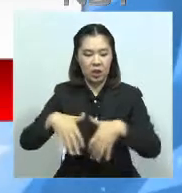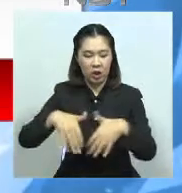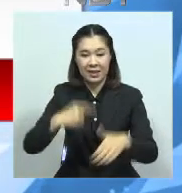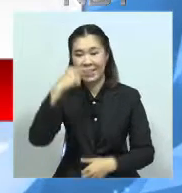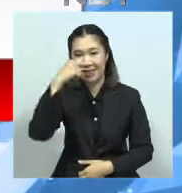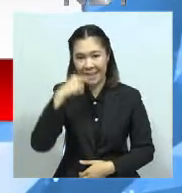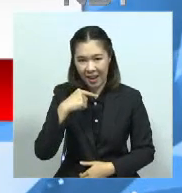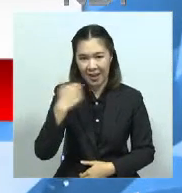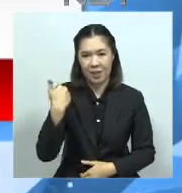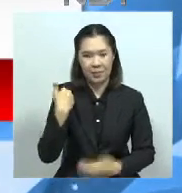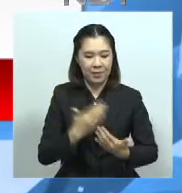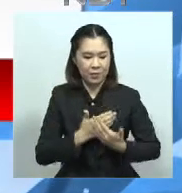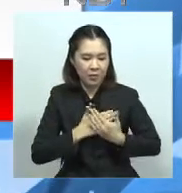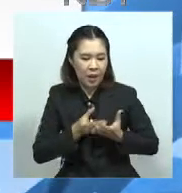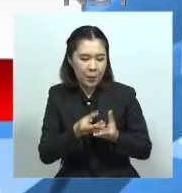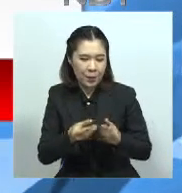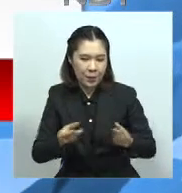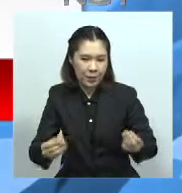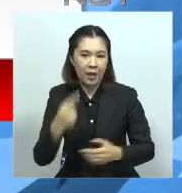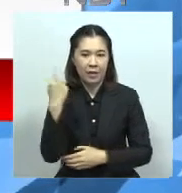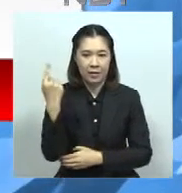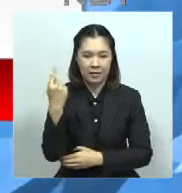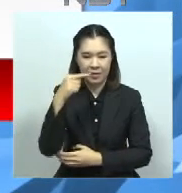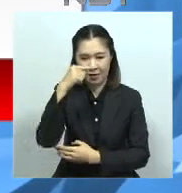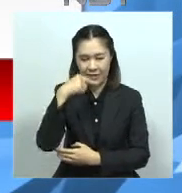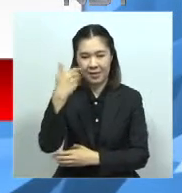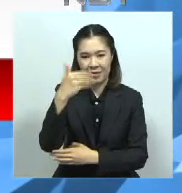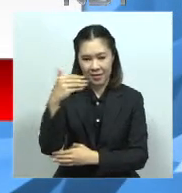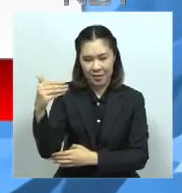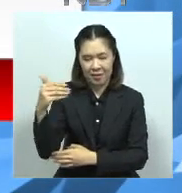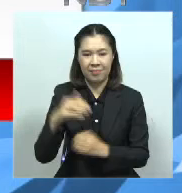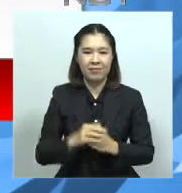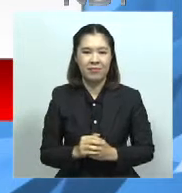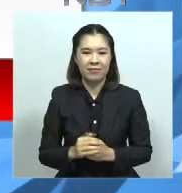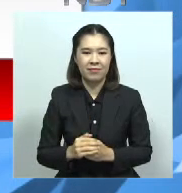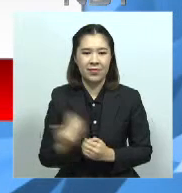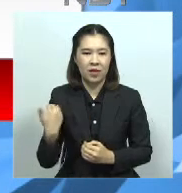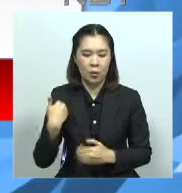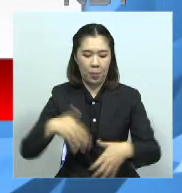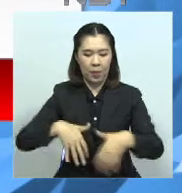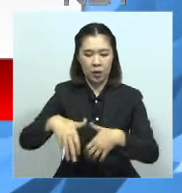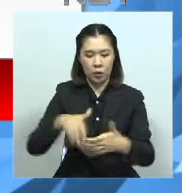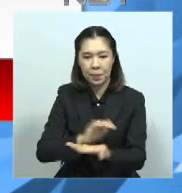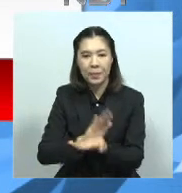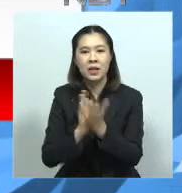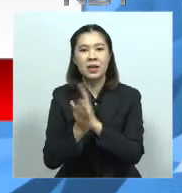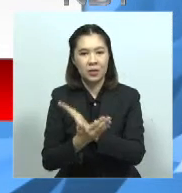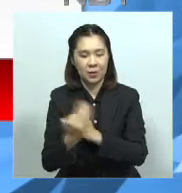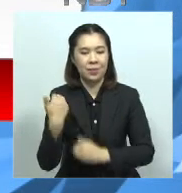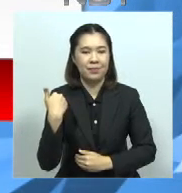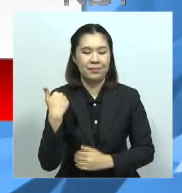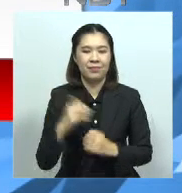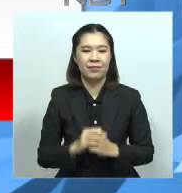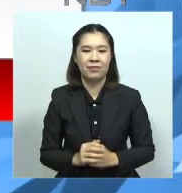แล้วก็มีพักรักผืนป่าประเทศไทยแล้วก็มีคุณไพบุญนิติตะวันหัวหน้าพักประชาชนปฏิรูปและอย่างที่คุณสวัสดิ์บอก